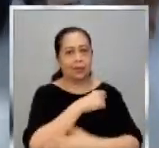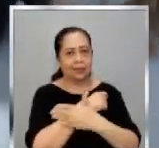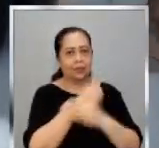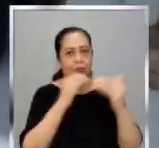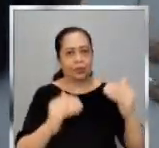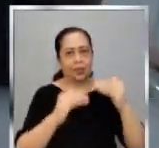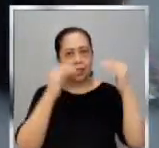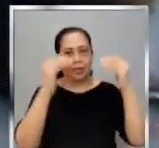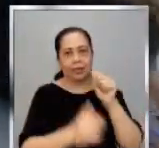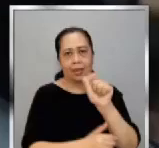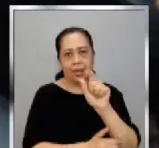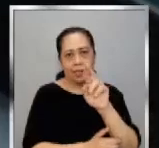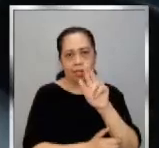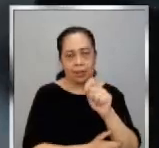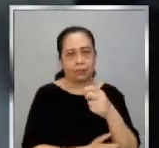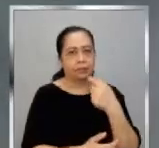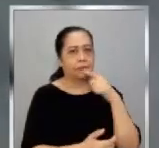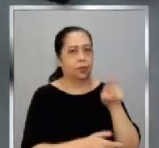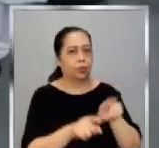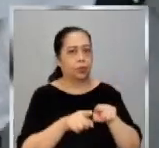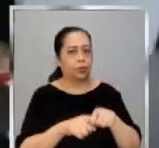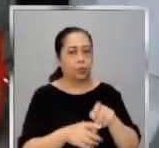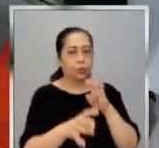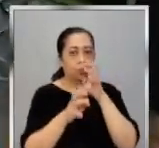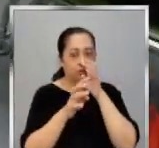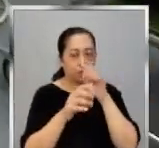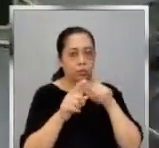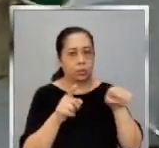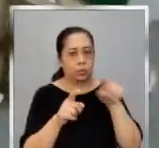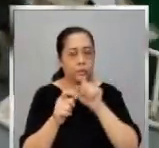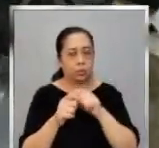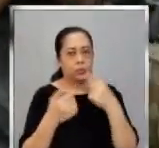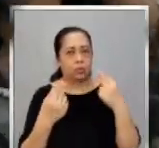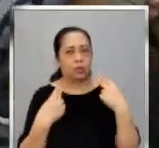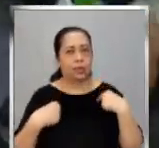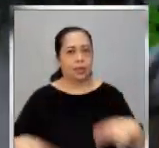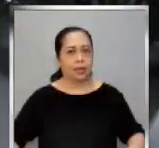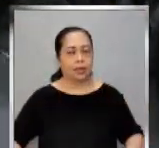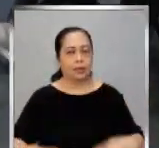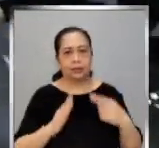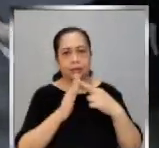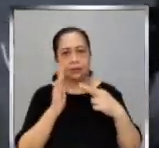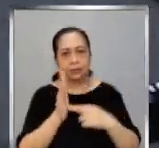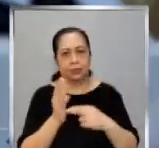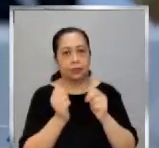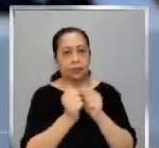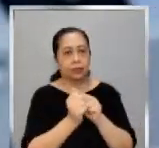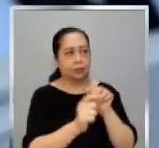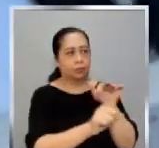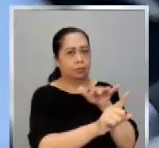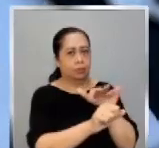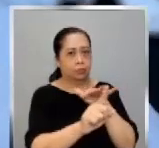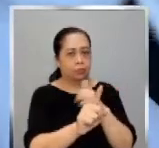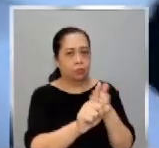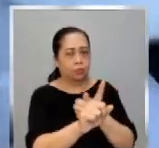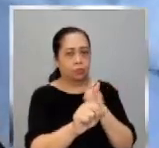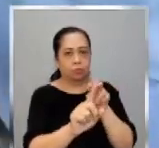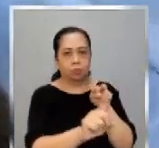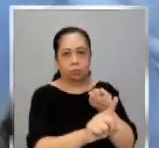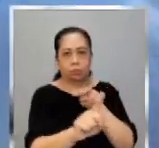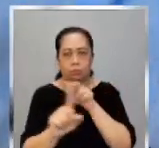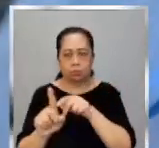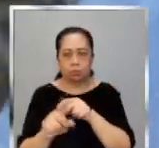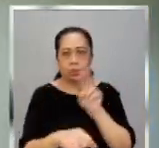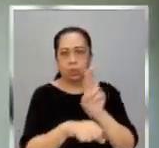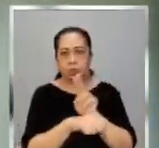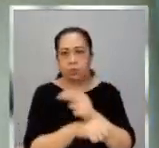Ipinag-utos din ang mahigpit na pagpapatupad sa minimum public health standards kabilang ang pag-monitor sa hospital utilization rate at paghahanda